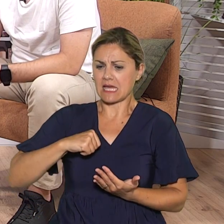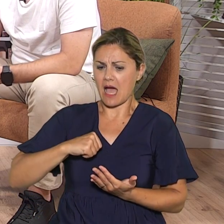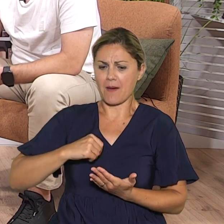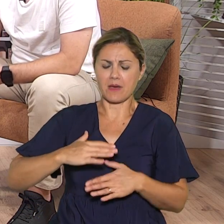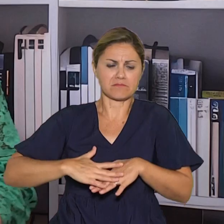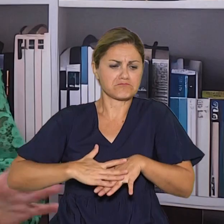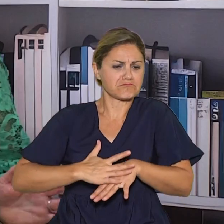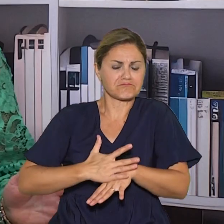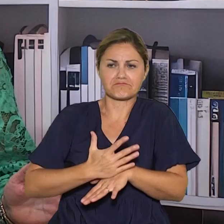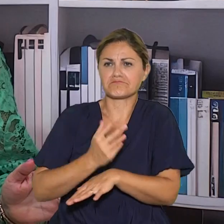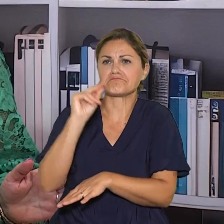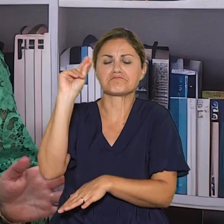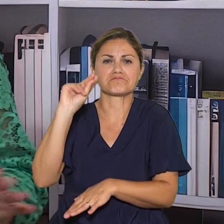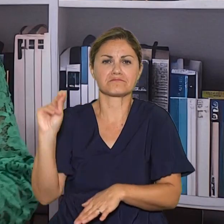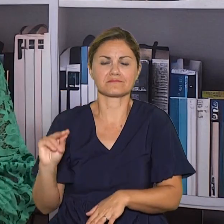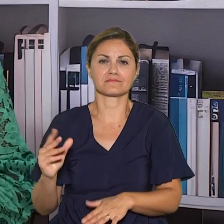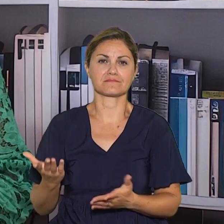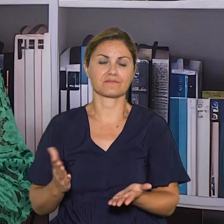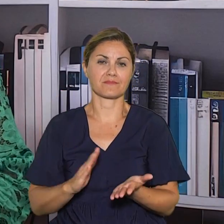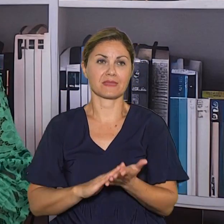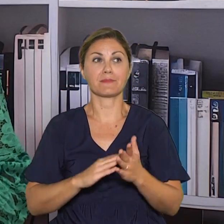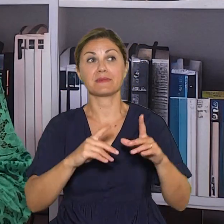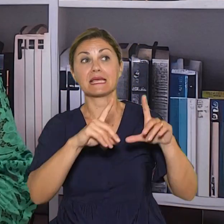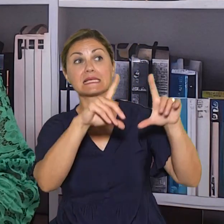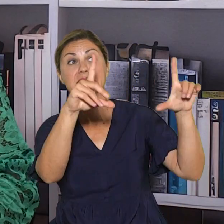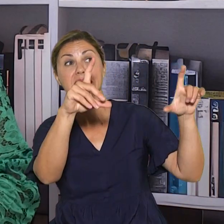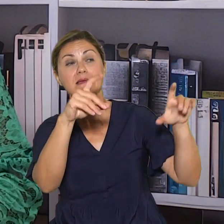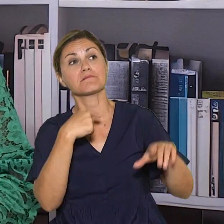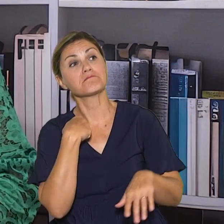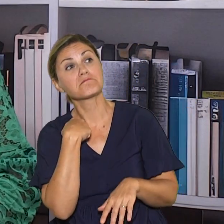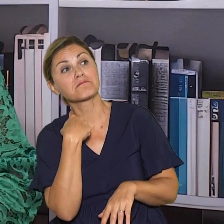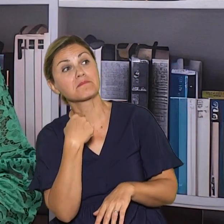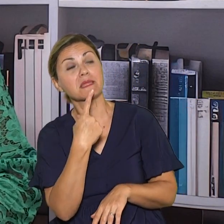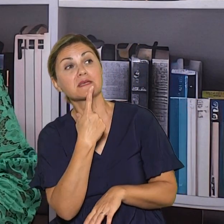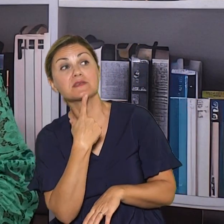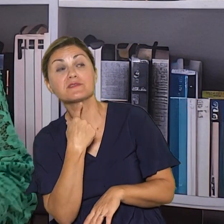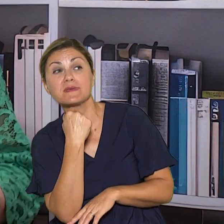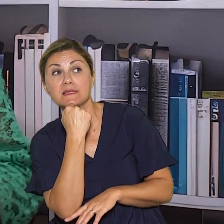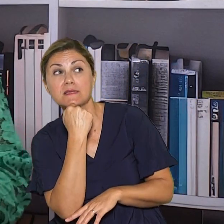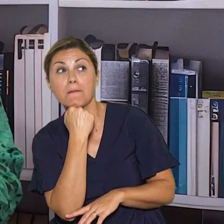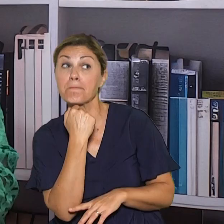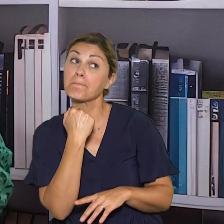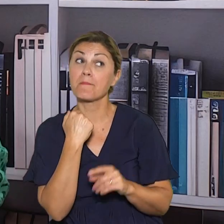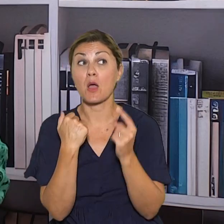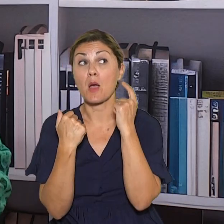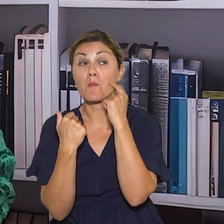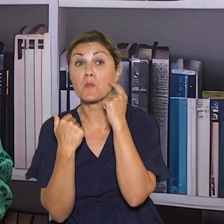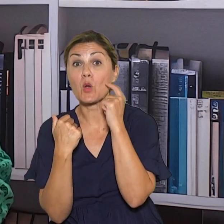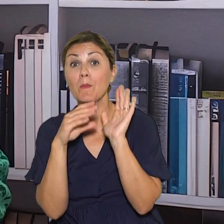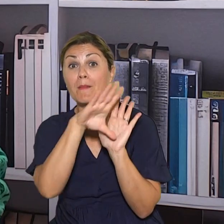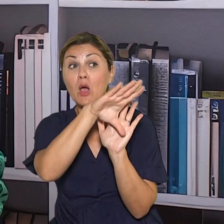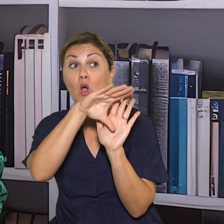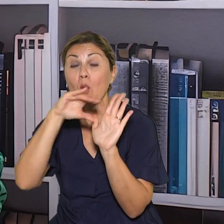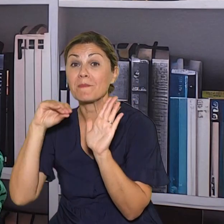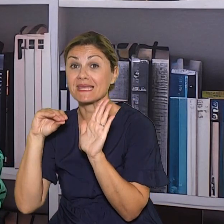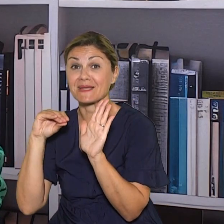Ja, ako mi se neka slika koju sam vidjela nešto učini da bi ja to mogla naslikat ili